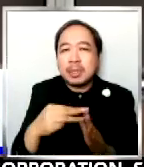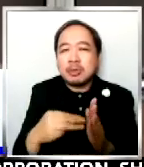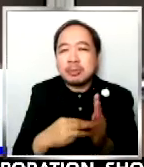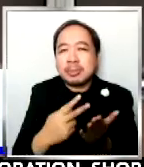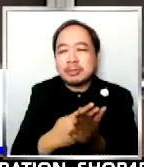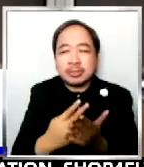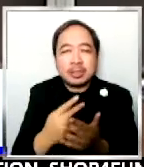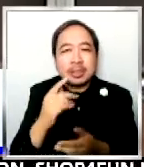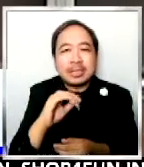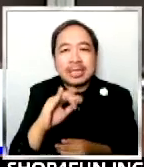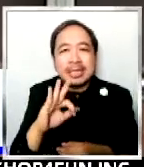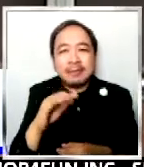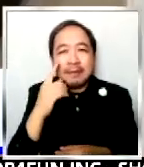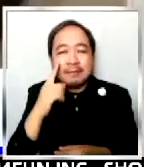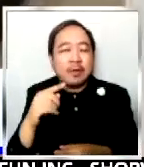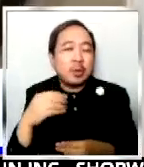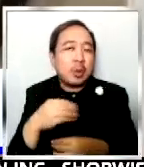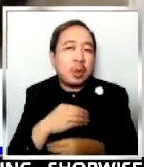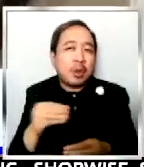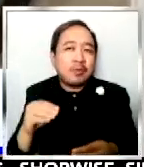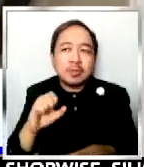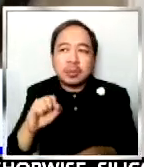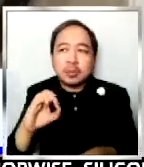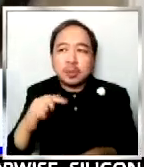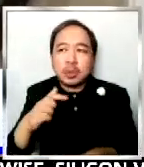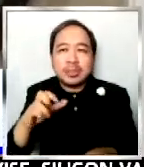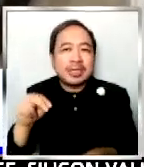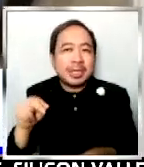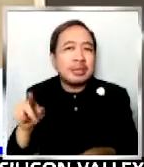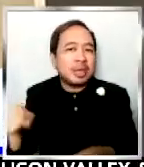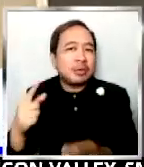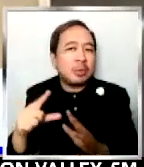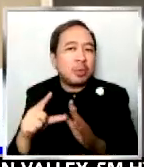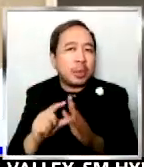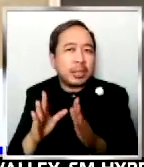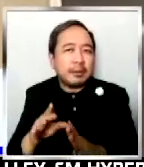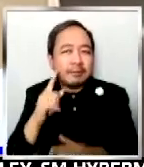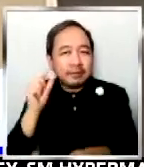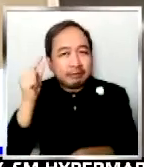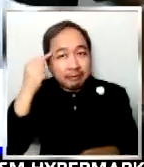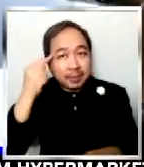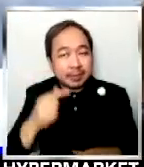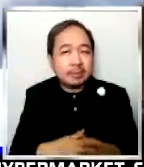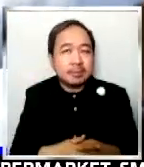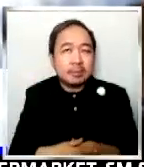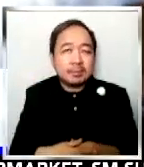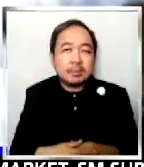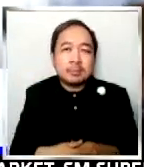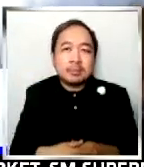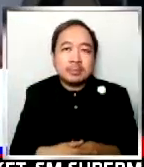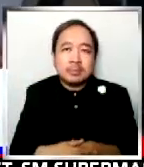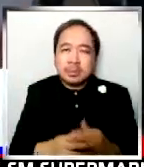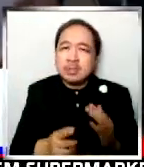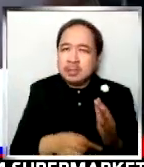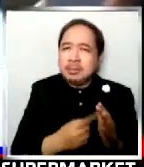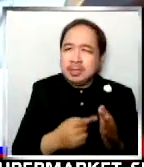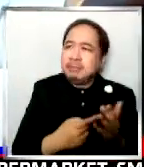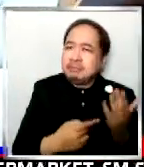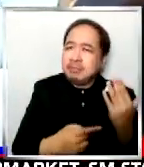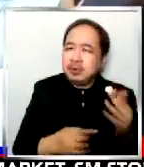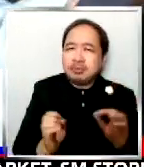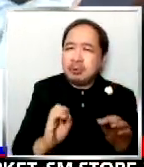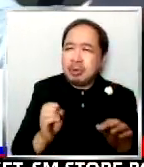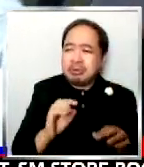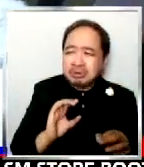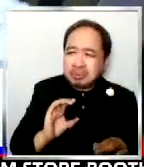confidential fund ng Office of the Solicitor General na nagsisilbing abogado ng gobyerno. May mga taon naman daw na wala silang ganitong budget. From